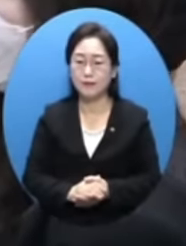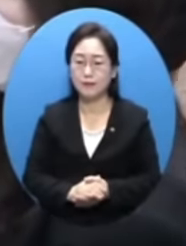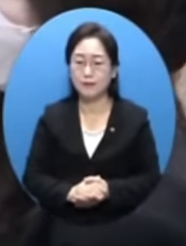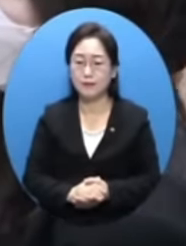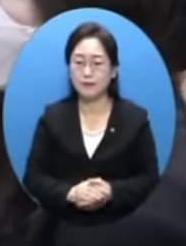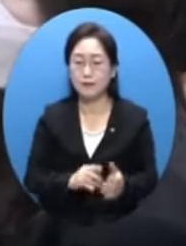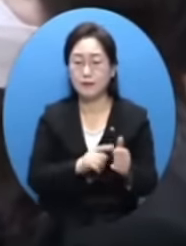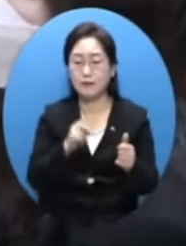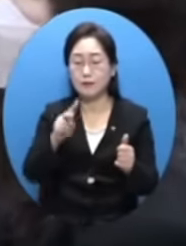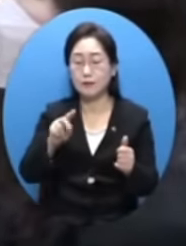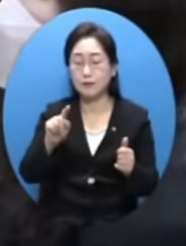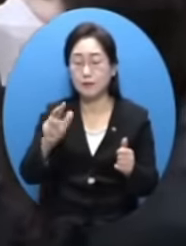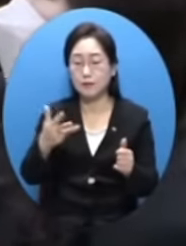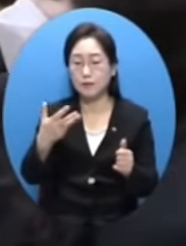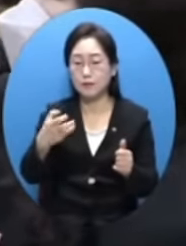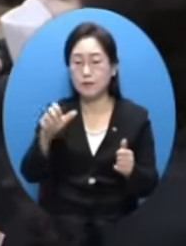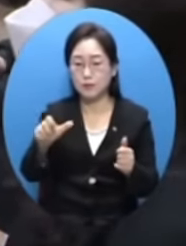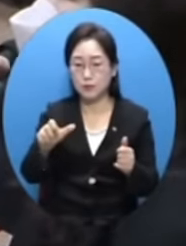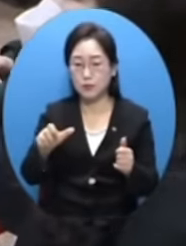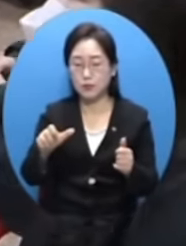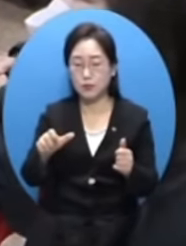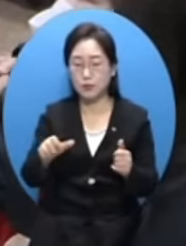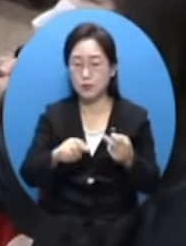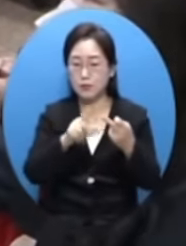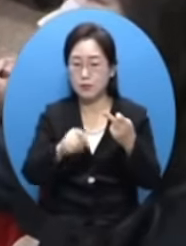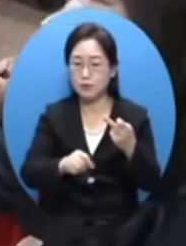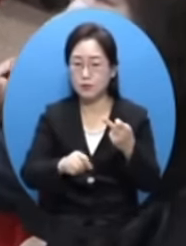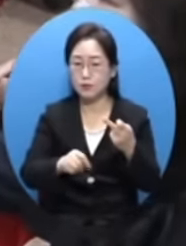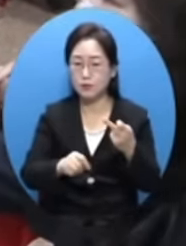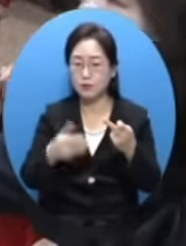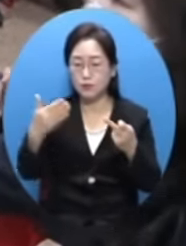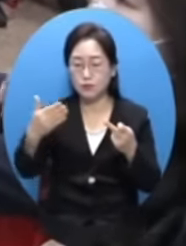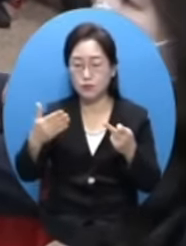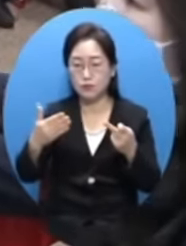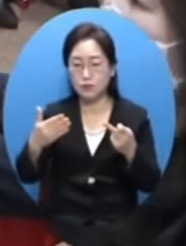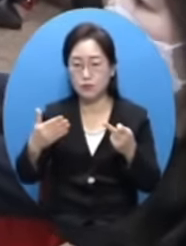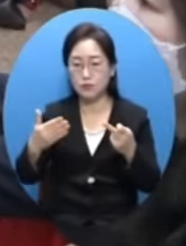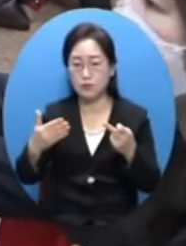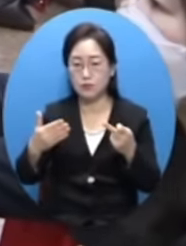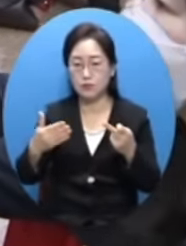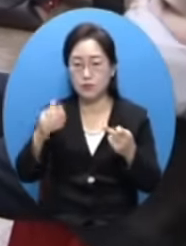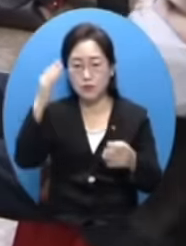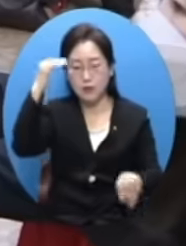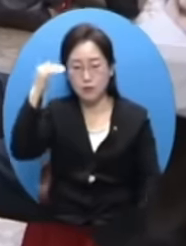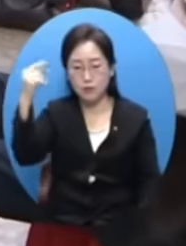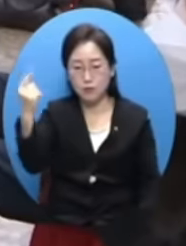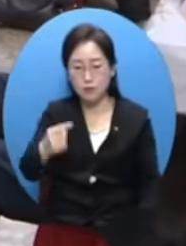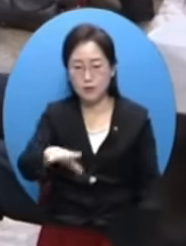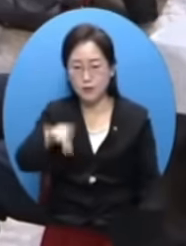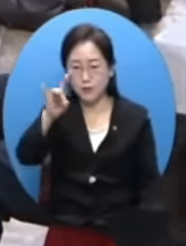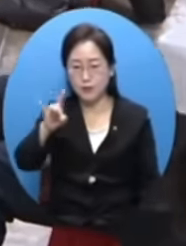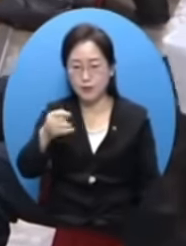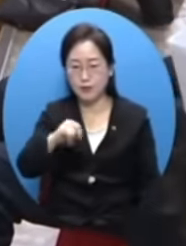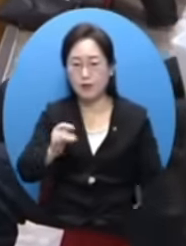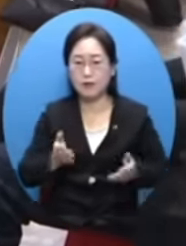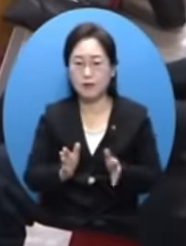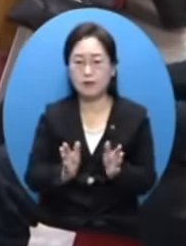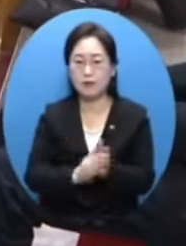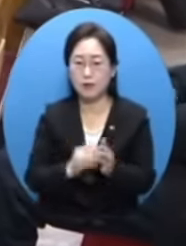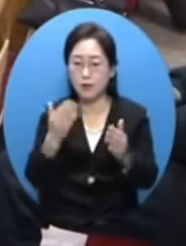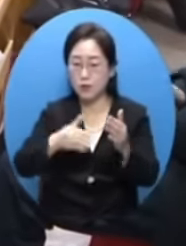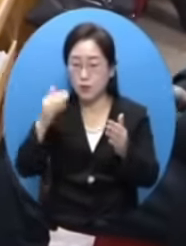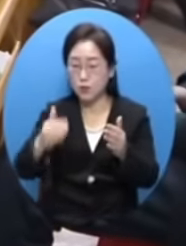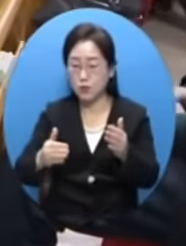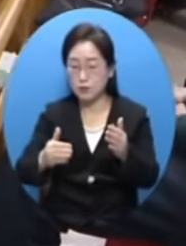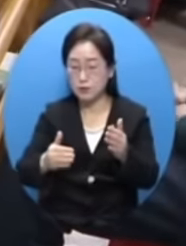이분이 1885년 11월 9일 날 한국에 와서 첫 딸을 낳았는데요. 그러니까 공식적인 기록으로